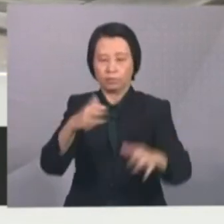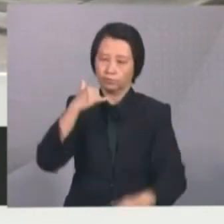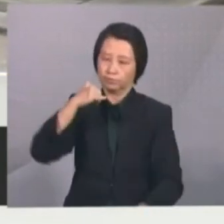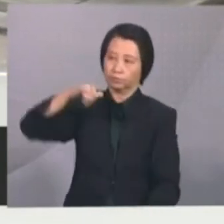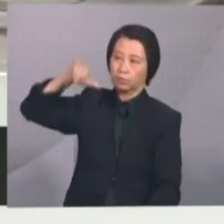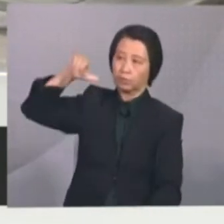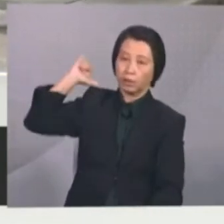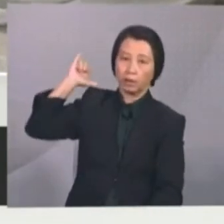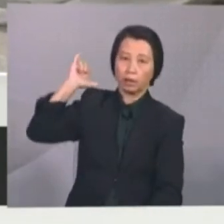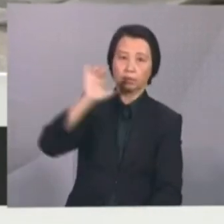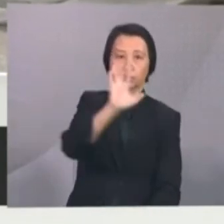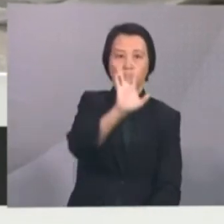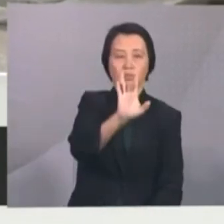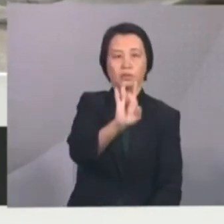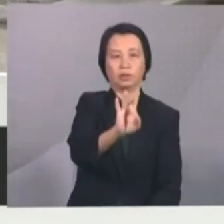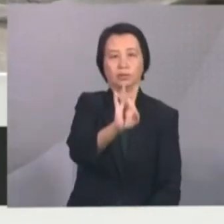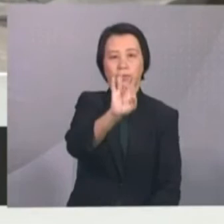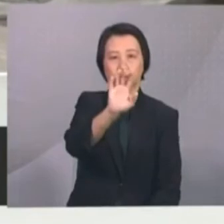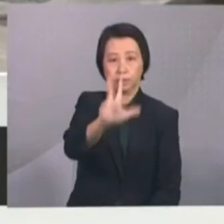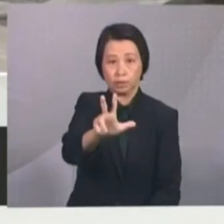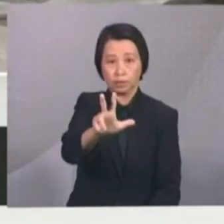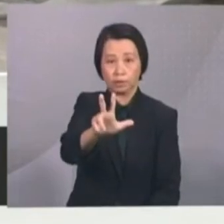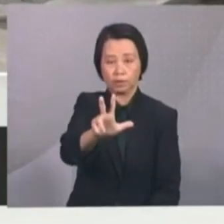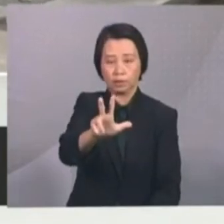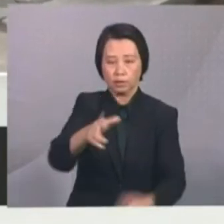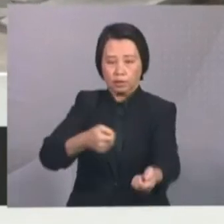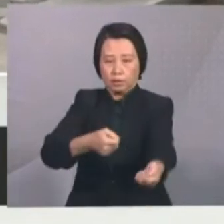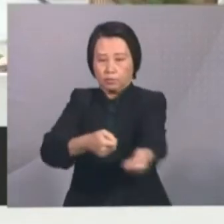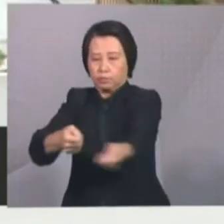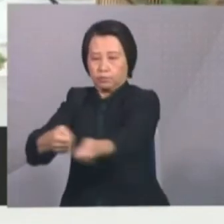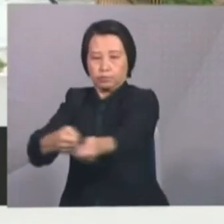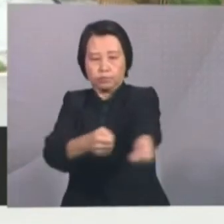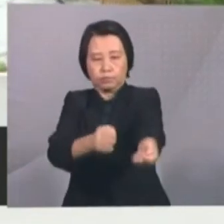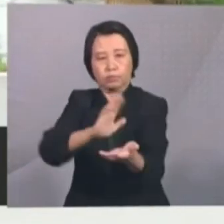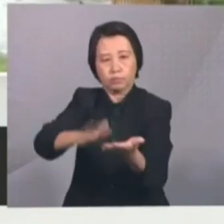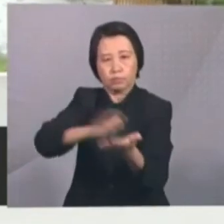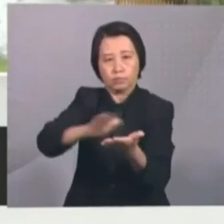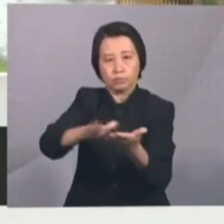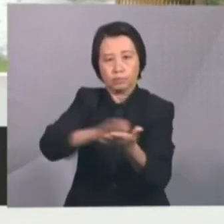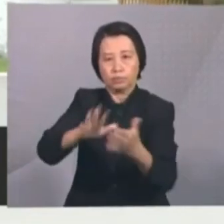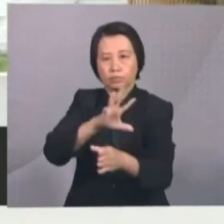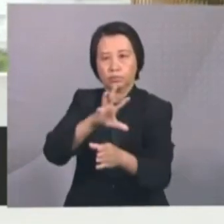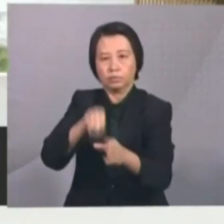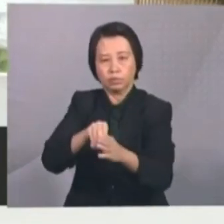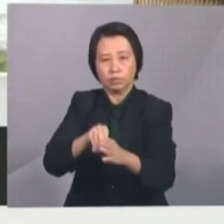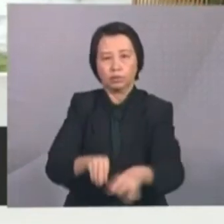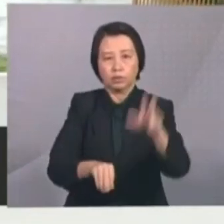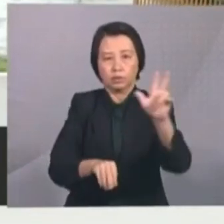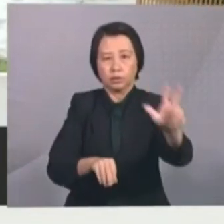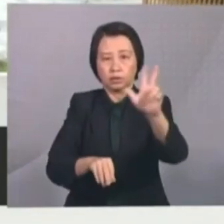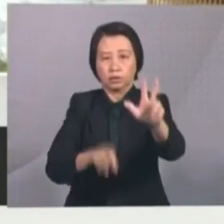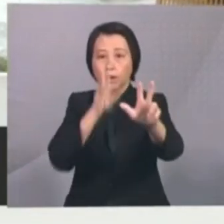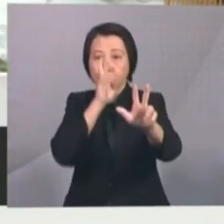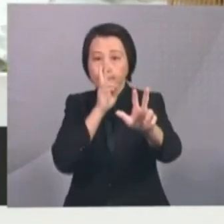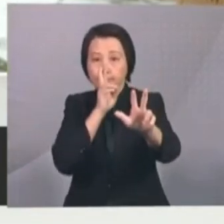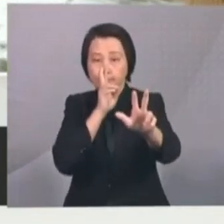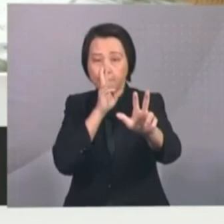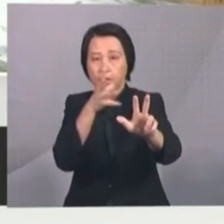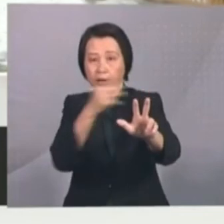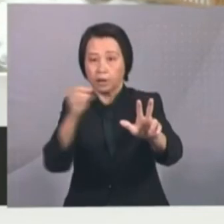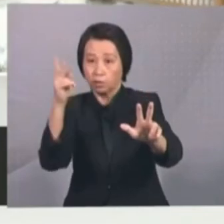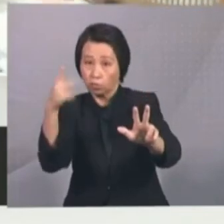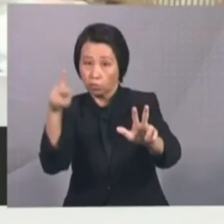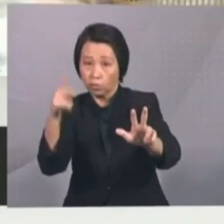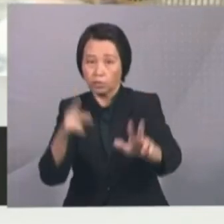Hai sebanyak 83 operasi sanitasi yang meliputi 33 zona merah dan kuning